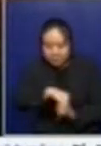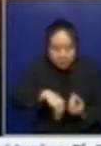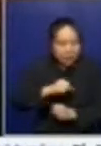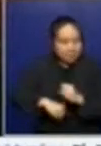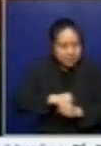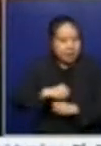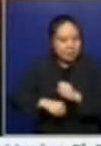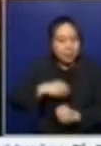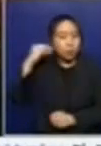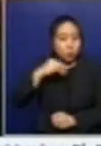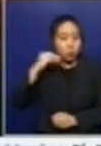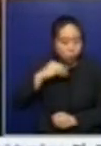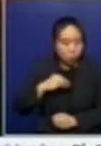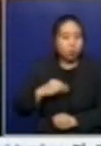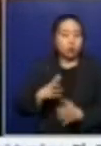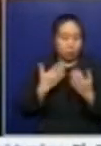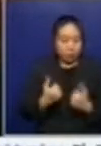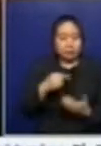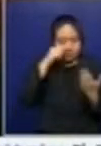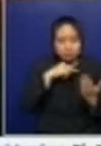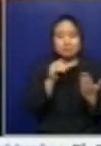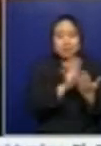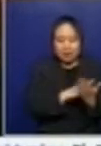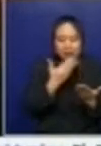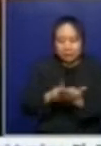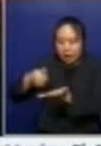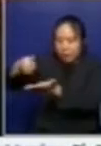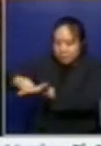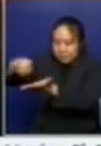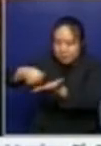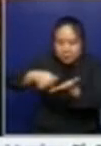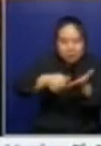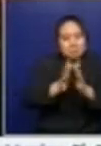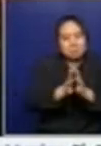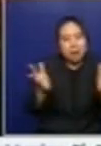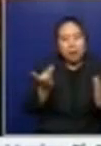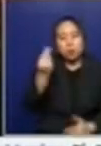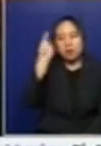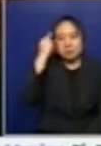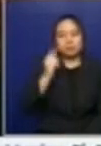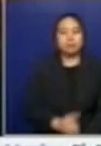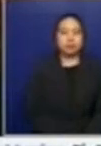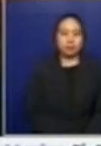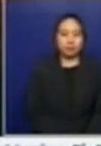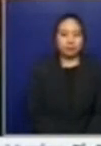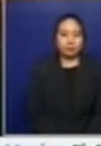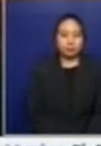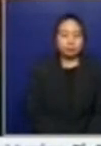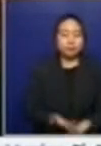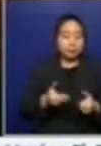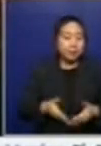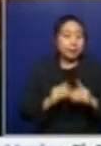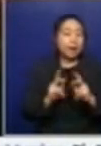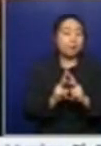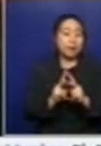ะครับนะจงกระทั่งประเทศชาติเนี่ยเป็นหนี้สินไม่รู้มหาศาลแค่ไหนเพียงไรนะครับเมื่อตั้งคณะกรรมการ